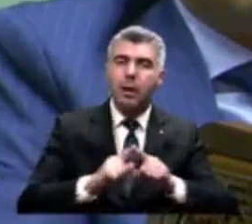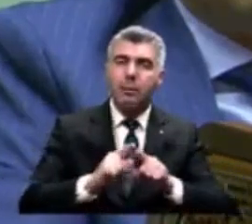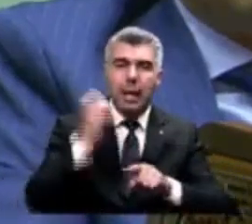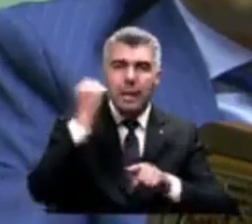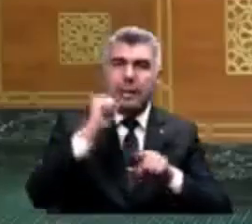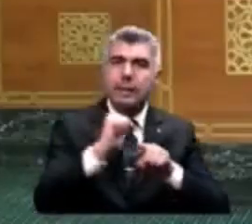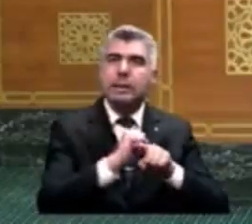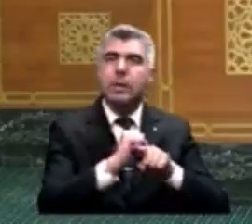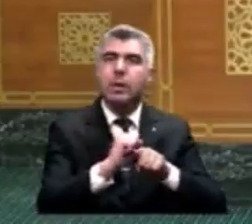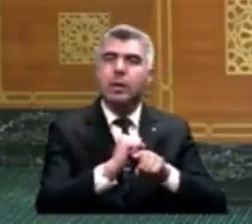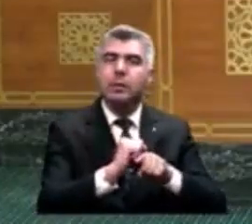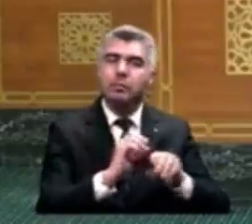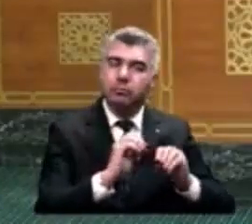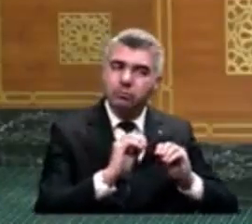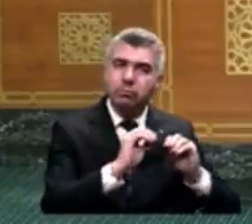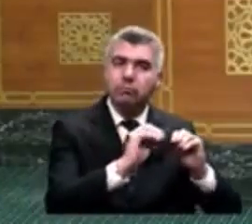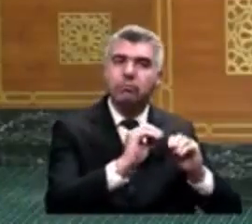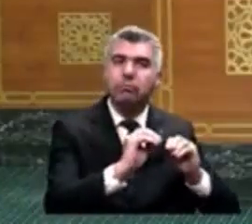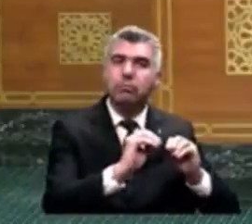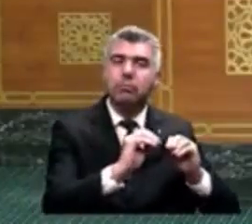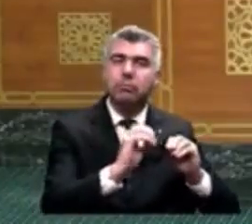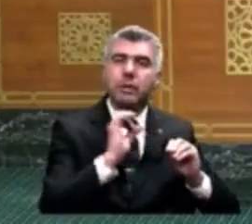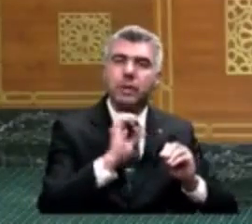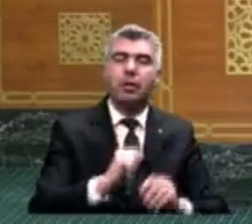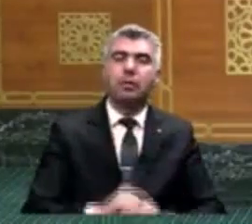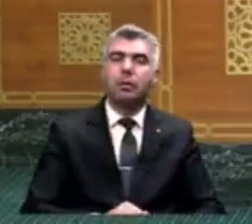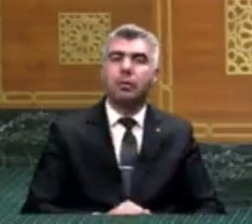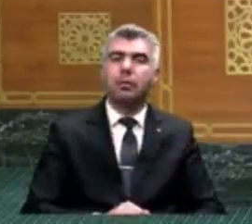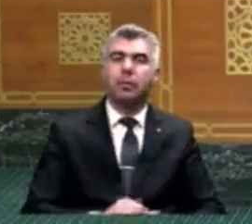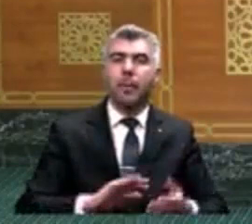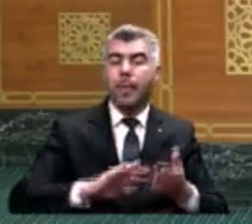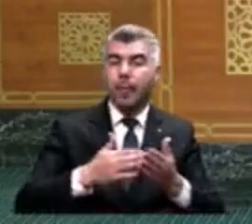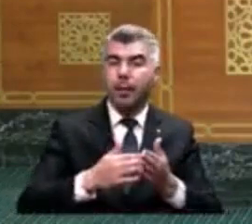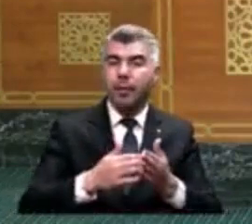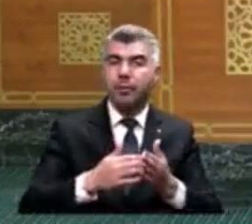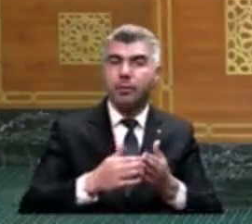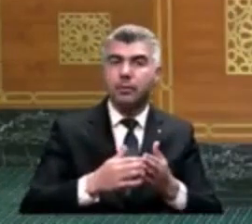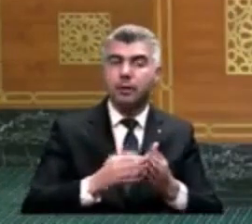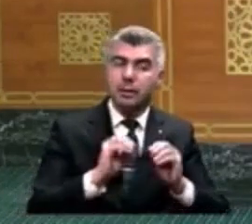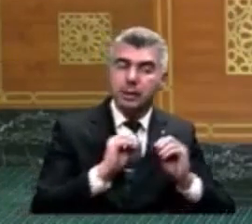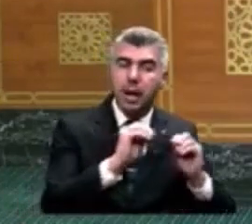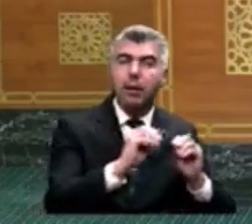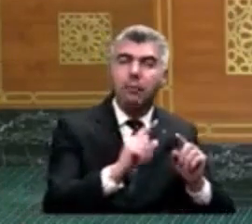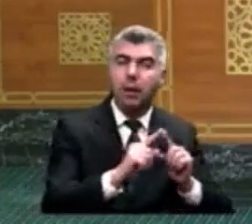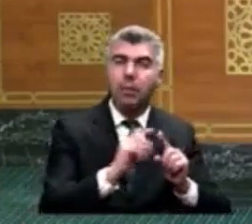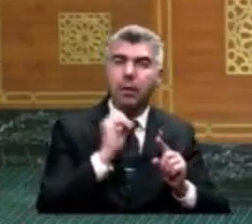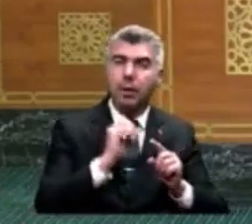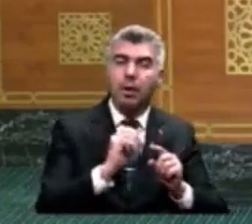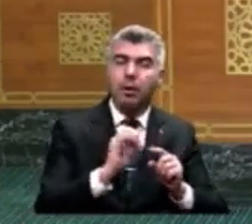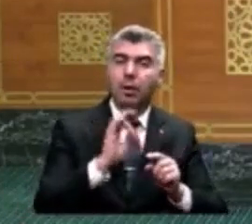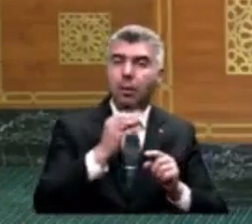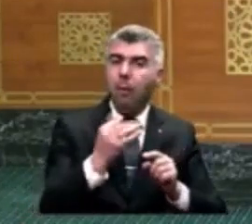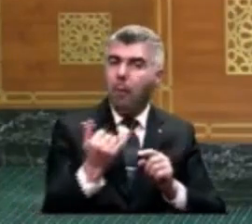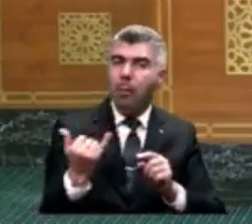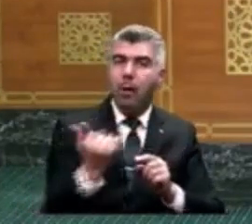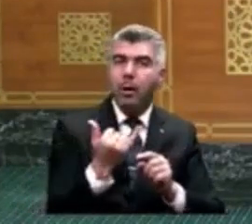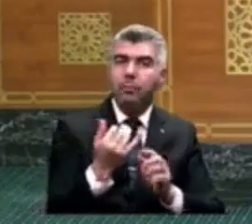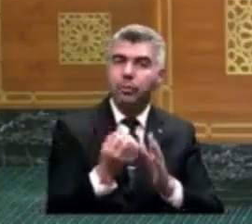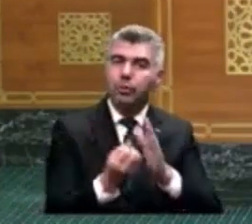الجانب التطبيقي والعملي، يمكن هيئة التدريس من اعتماد بيداغوجيا